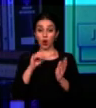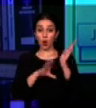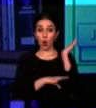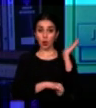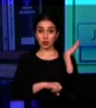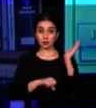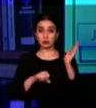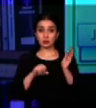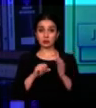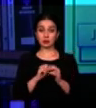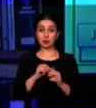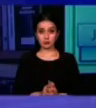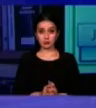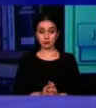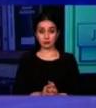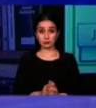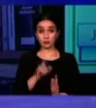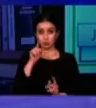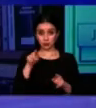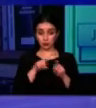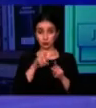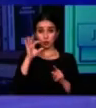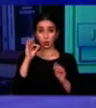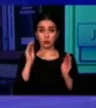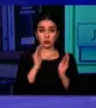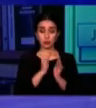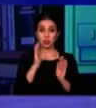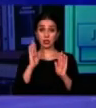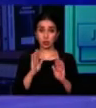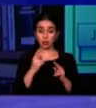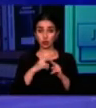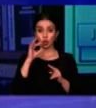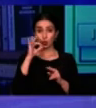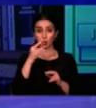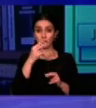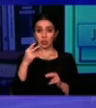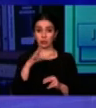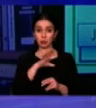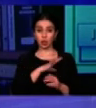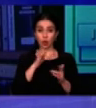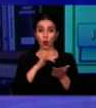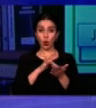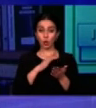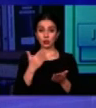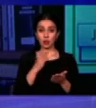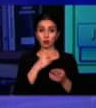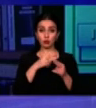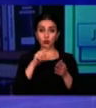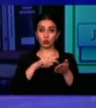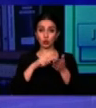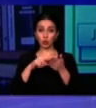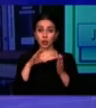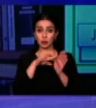ақыргесі минус ұқам 0-дан кішкене, лекен 0-ге тең болген оралық. Яни шу нұқталарымыз